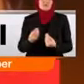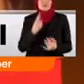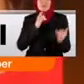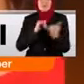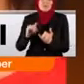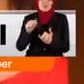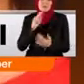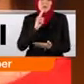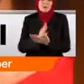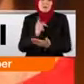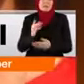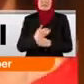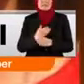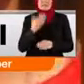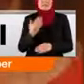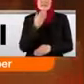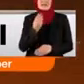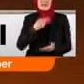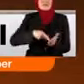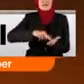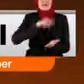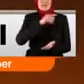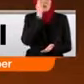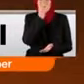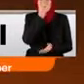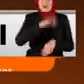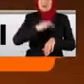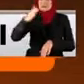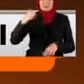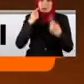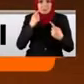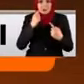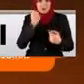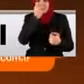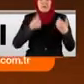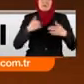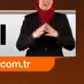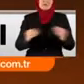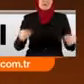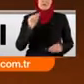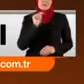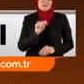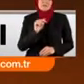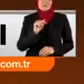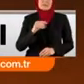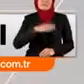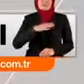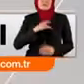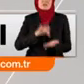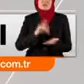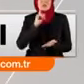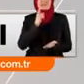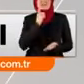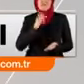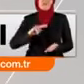ise genç mankenin basit tıbbi müdahale ile giderilebilecek ölçüde yaralandı görüşü ve Talep edilen cezanın bir yıla kadar olmasıydı